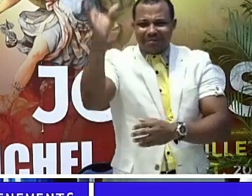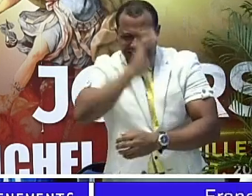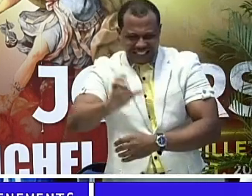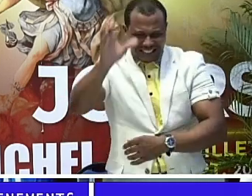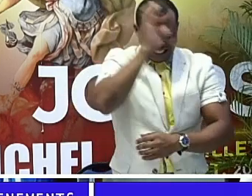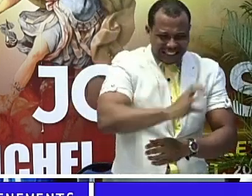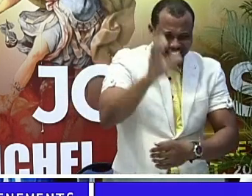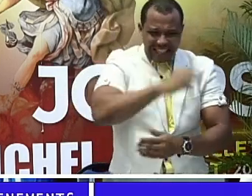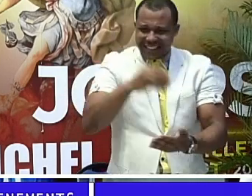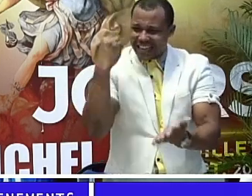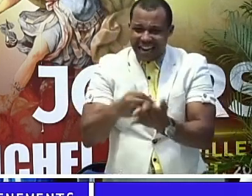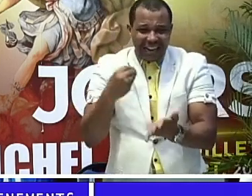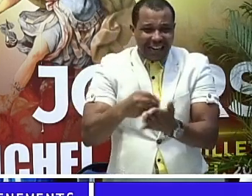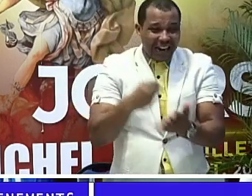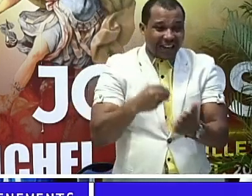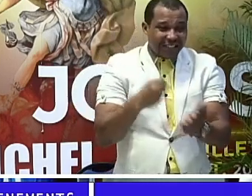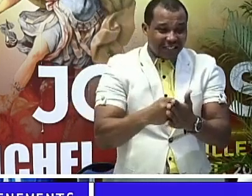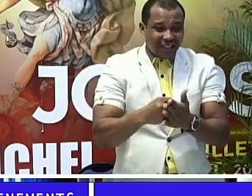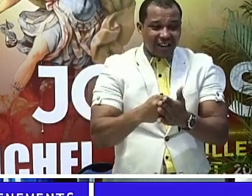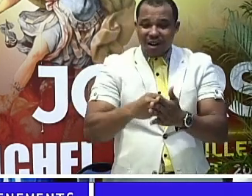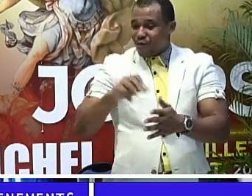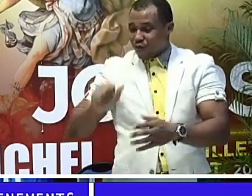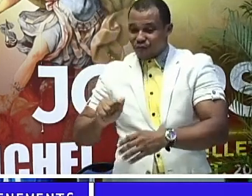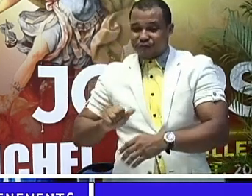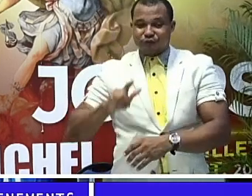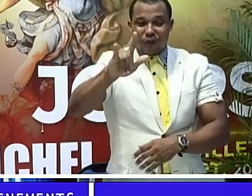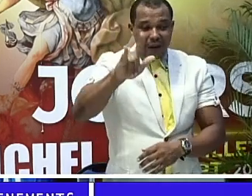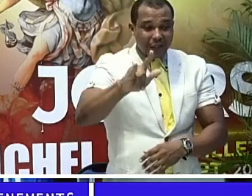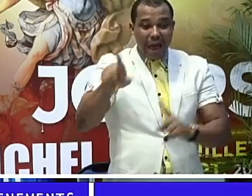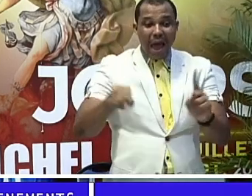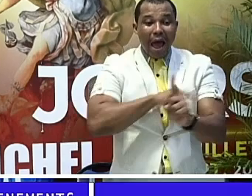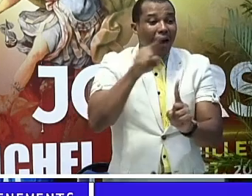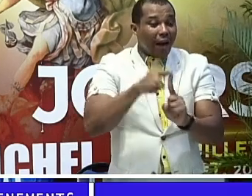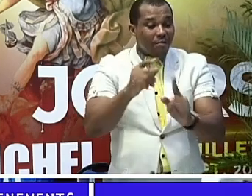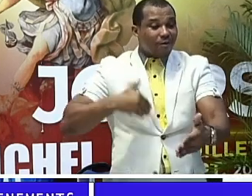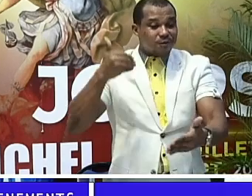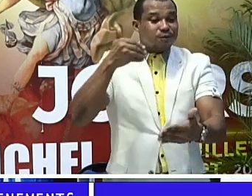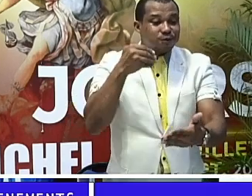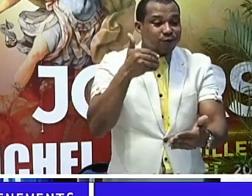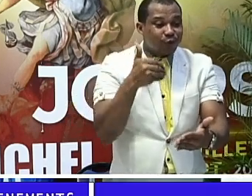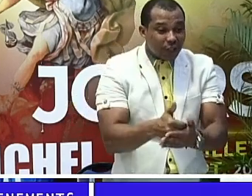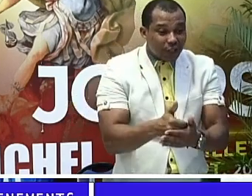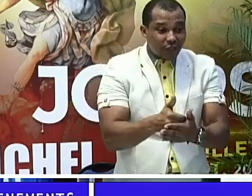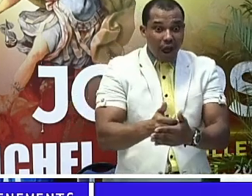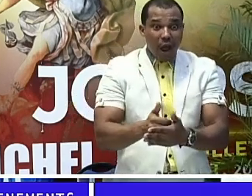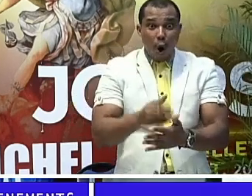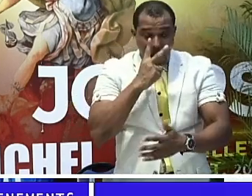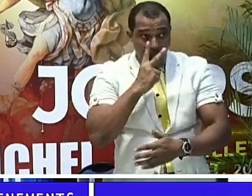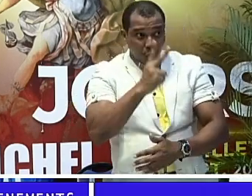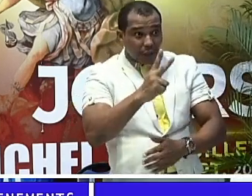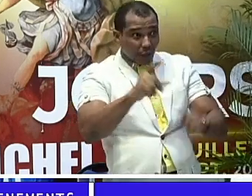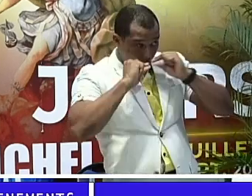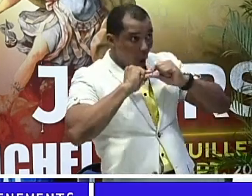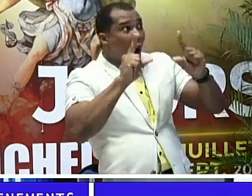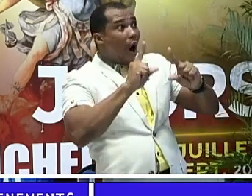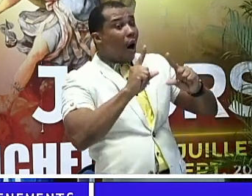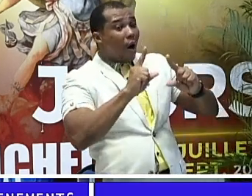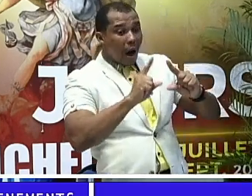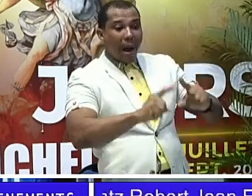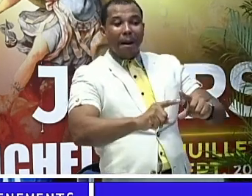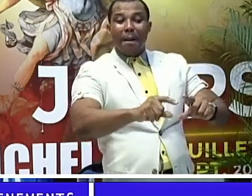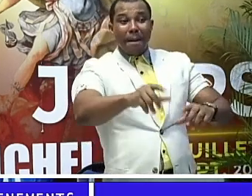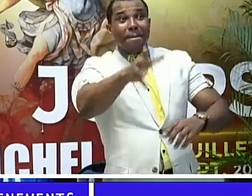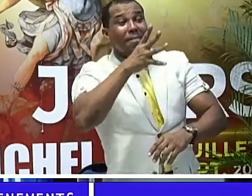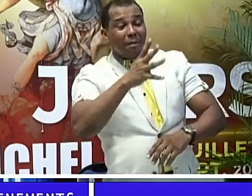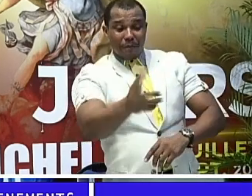il a l'arrivé l'autre bord, ou commencer comprendre que maman c'est papa reçu que il t'a fait, c'est travail à travail dur. En pile fois